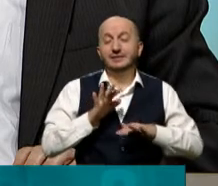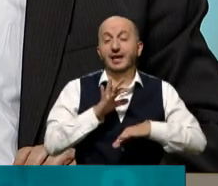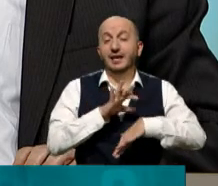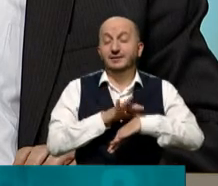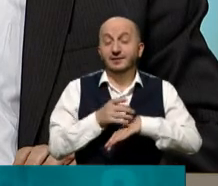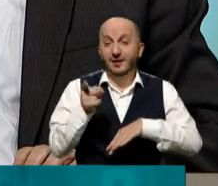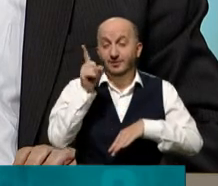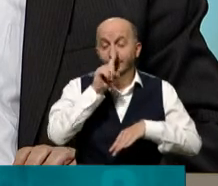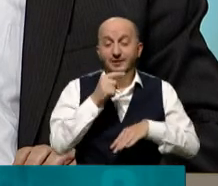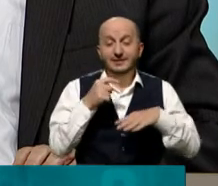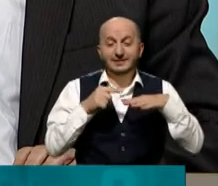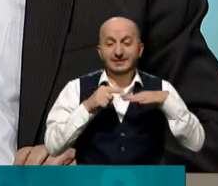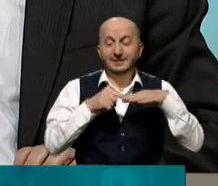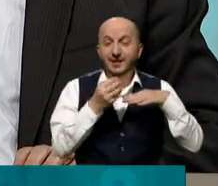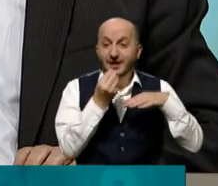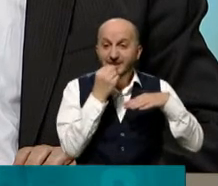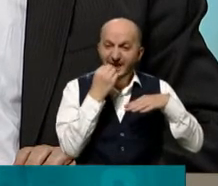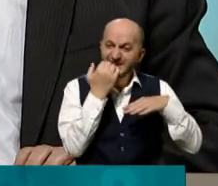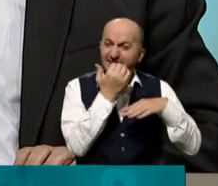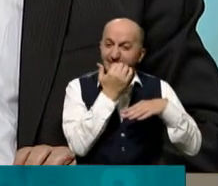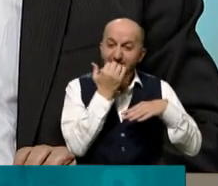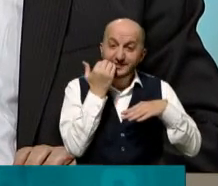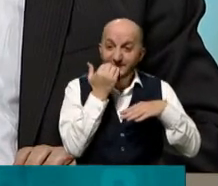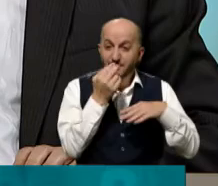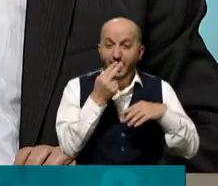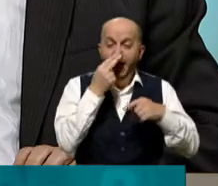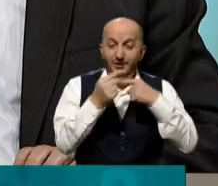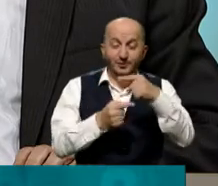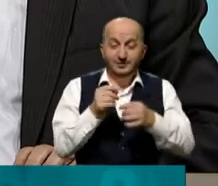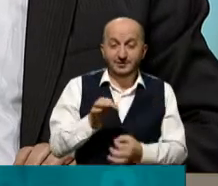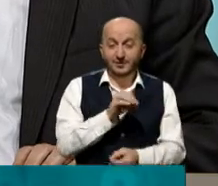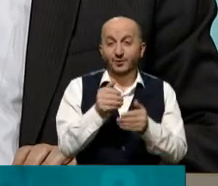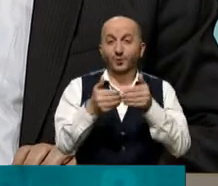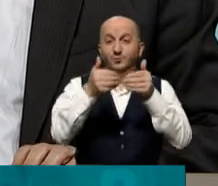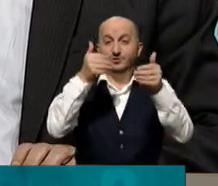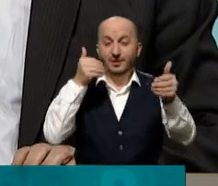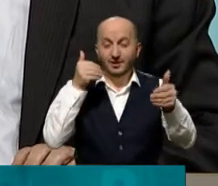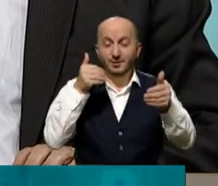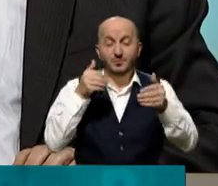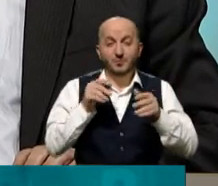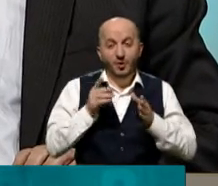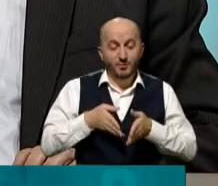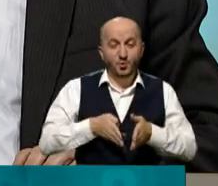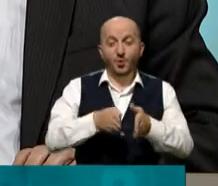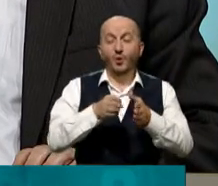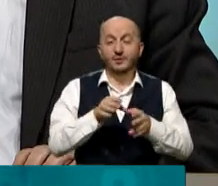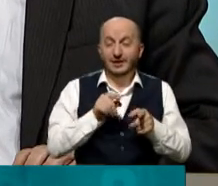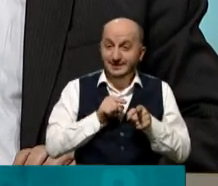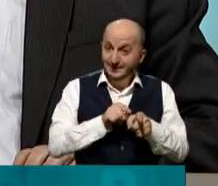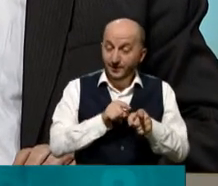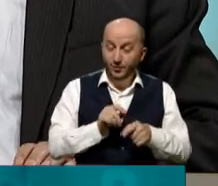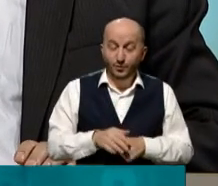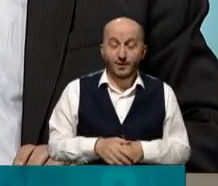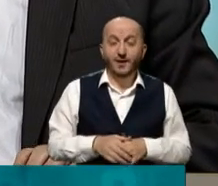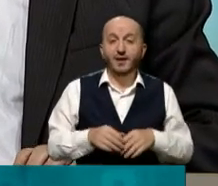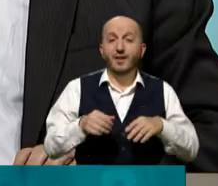Tırnak yeme adeti olan insanların, evet, hani bundan da uzak kalabilmesi için böyle bir yol ve yöntem izleniyor bildiğim kadarıyla. Bir